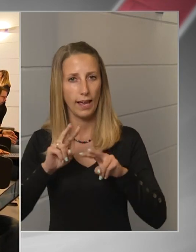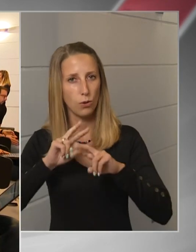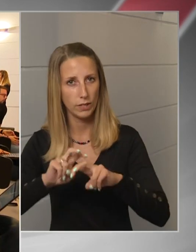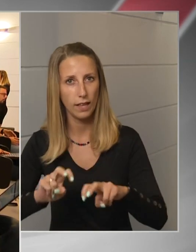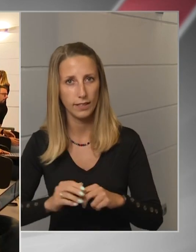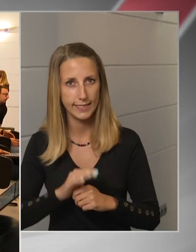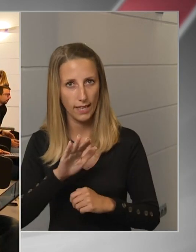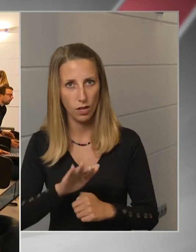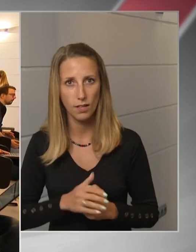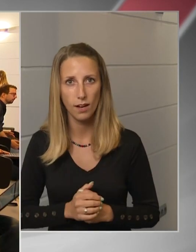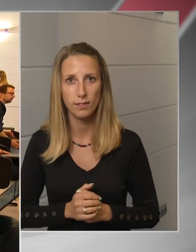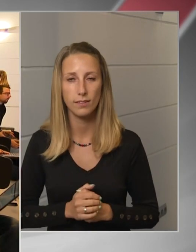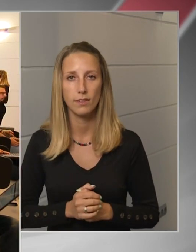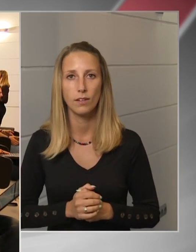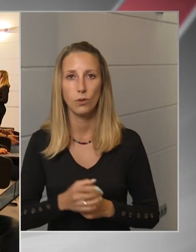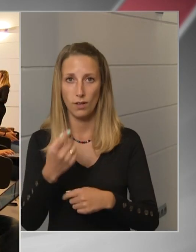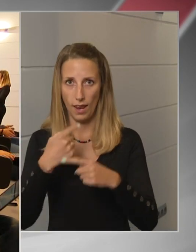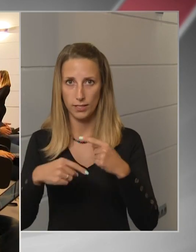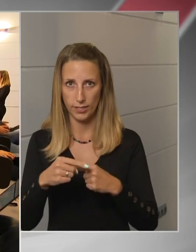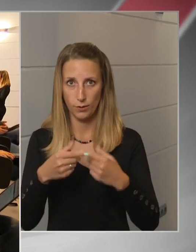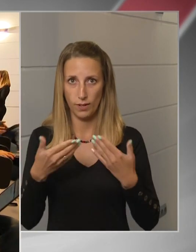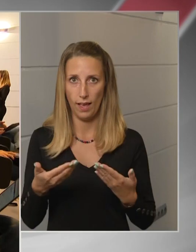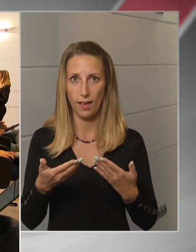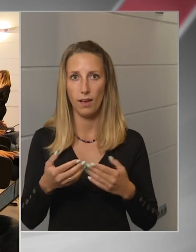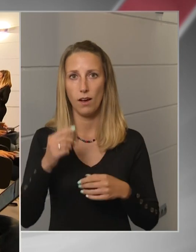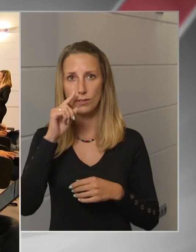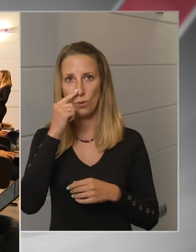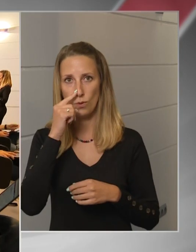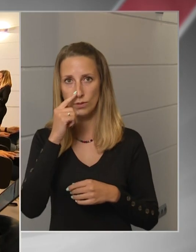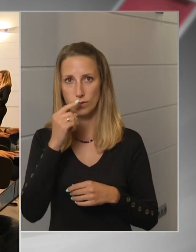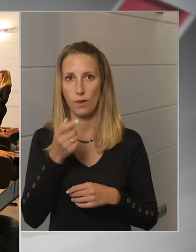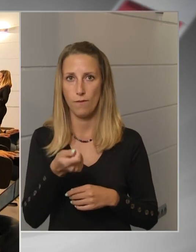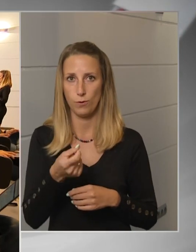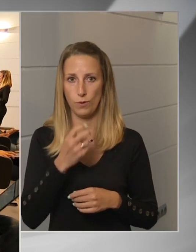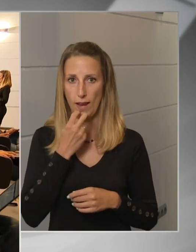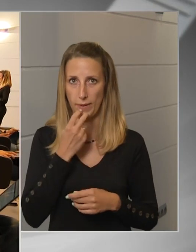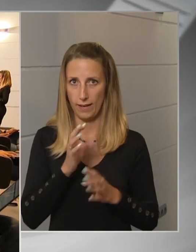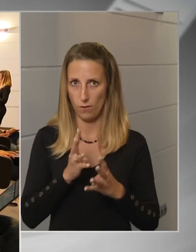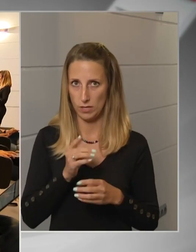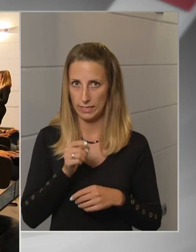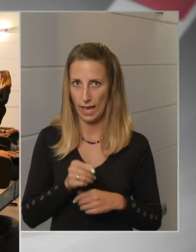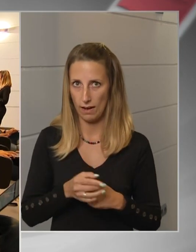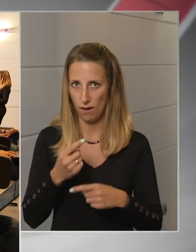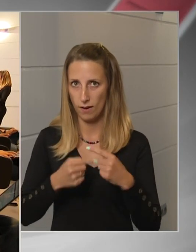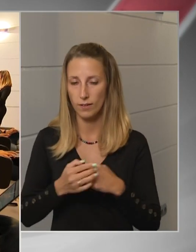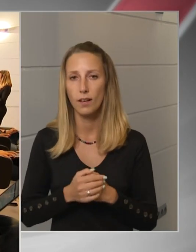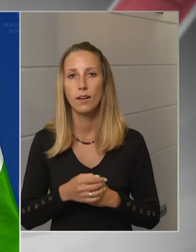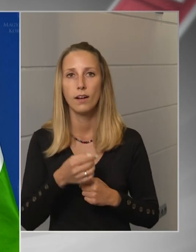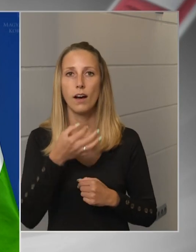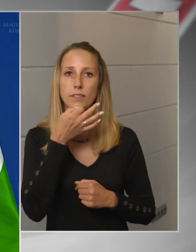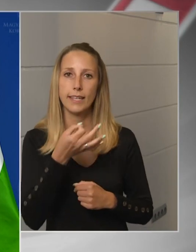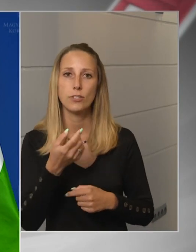kell nézni-e annak, hogy lecseréljük-e az orosz fűtőelemeket franciára? Nem, az a kérdés, hogy